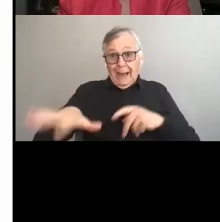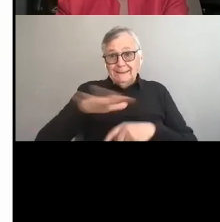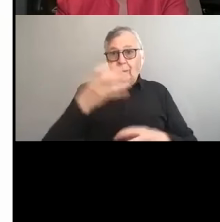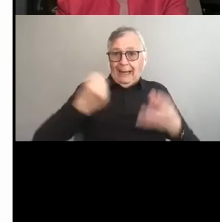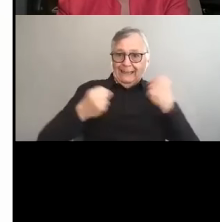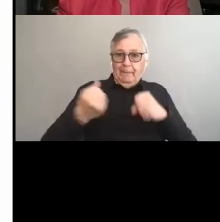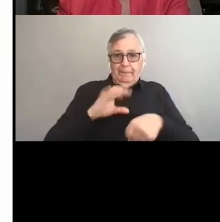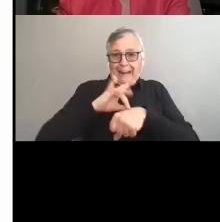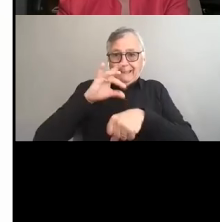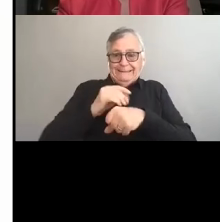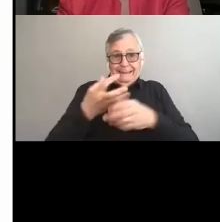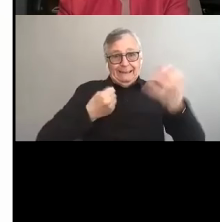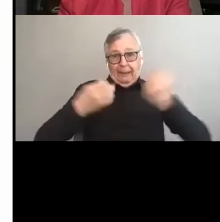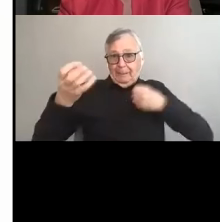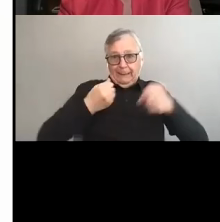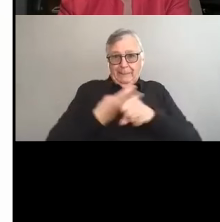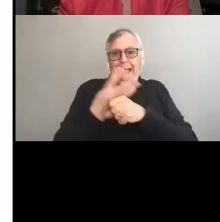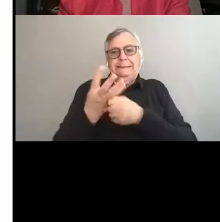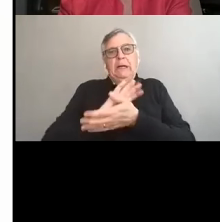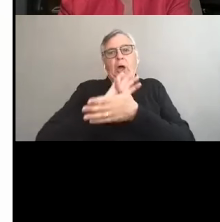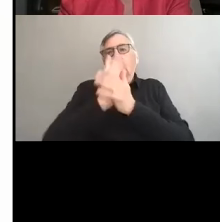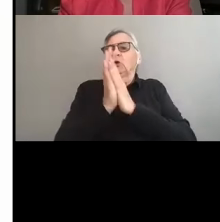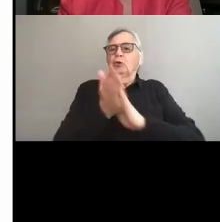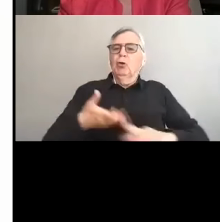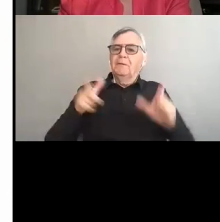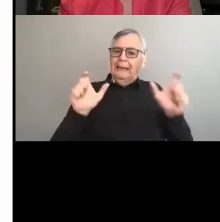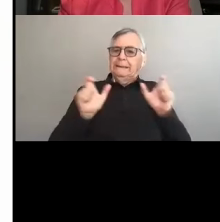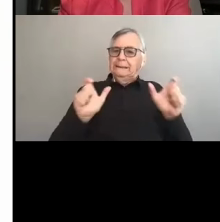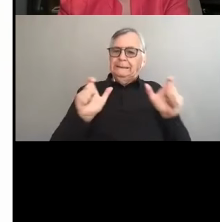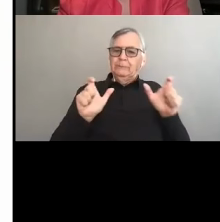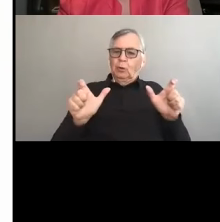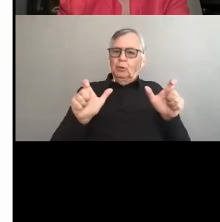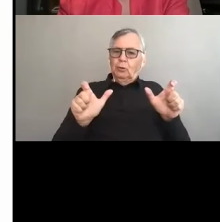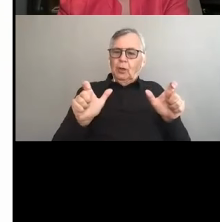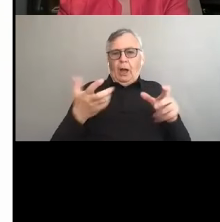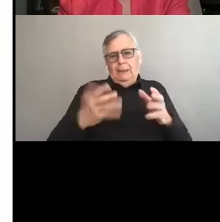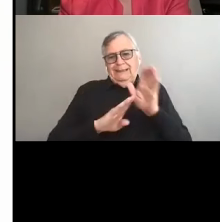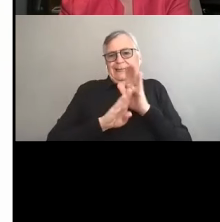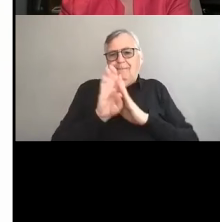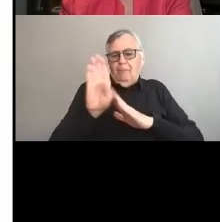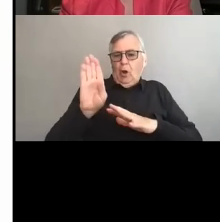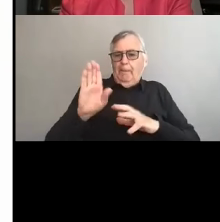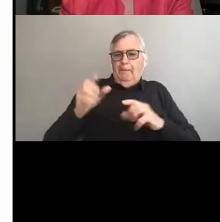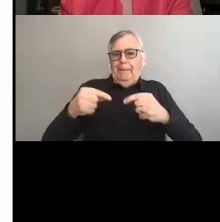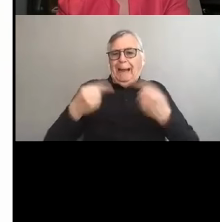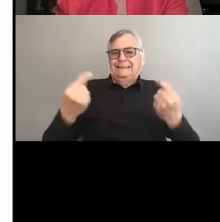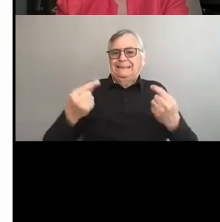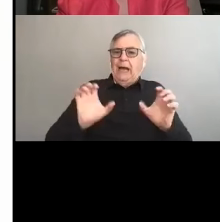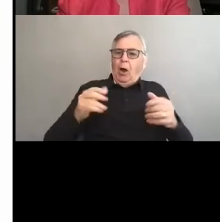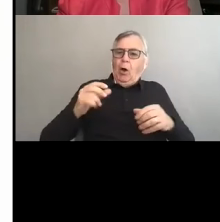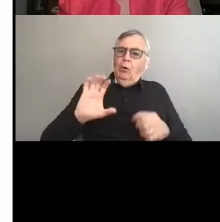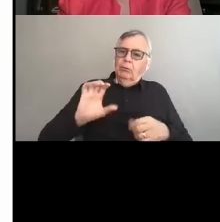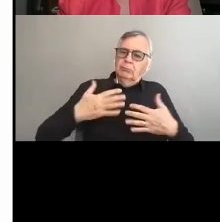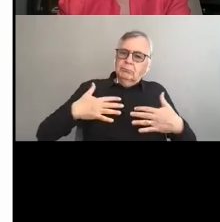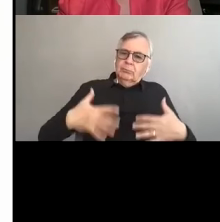maladie, fait que là, à un moment donné, les gens deviennent immuns parce qu'ils ont développé des anticorps contre la maladie, ou bien d'autres,